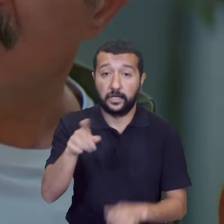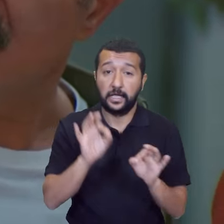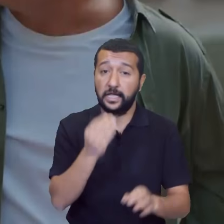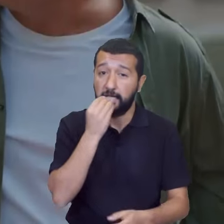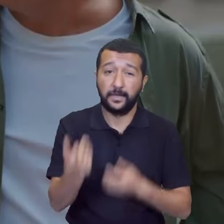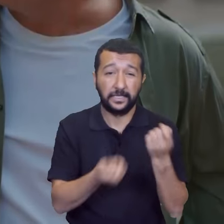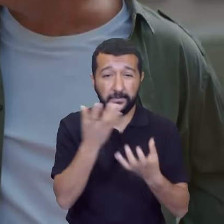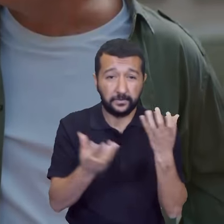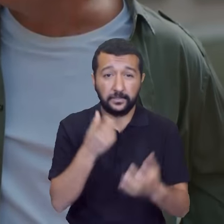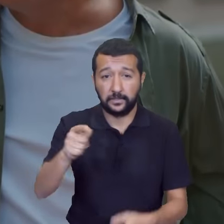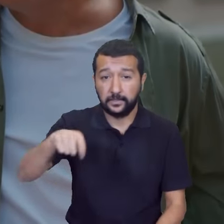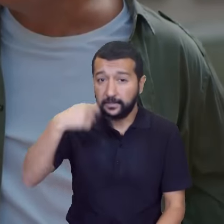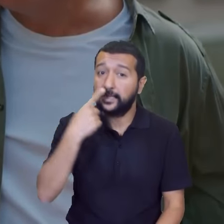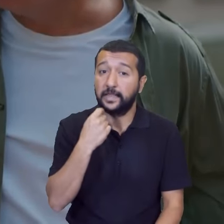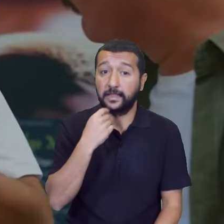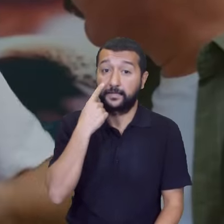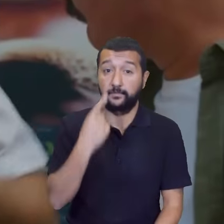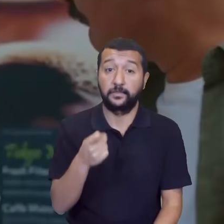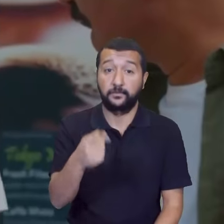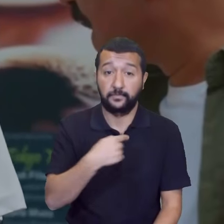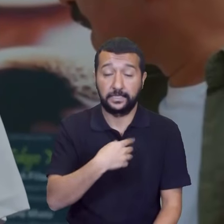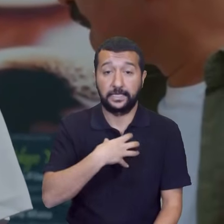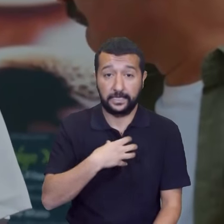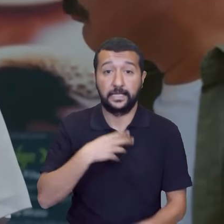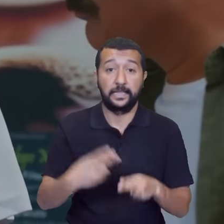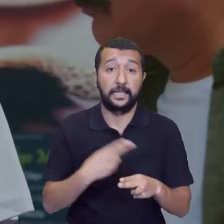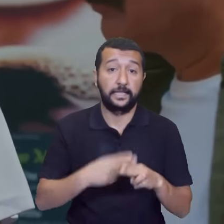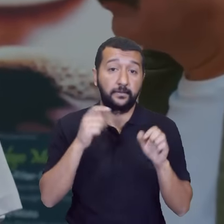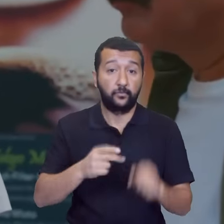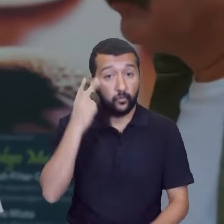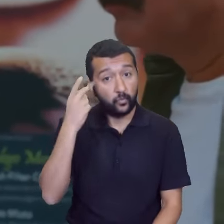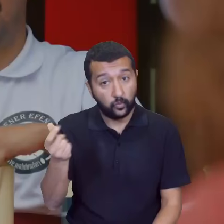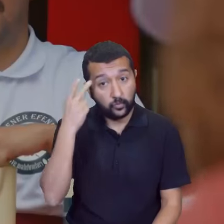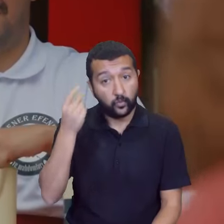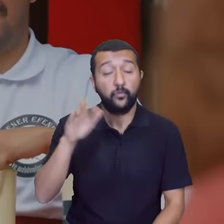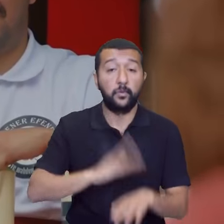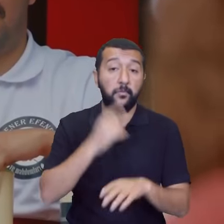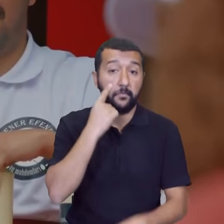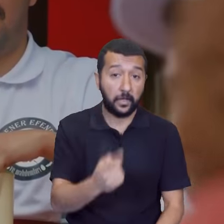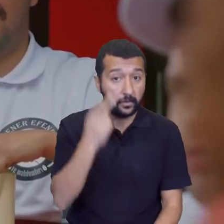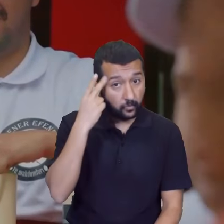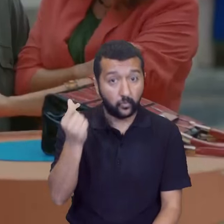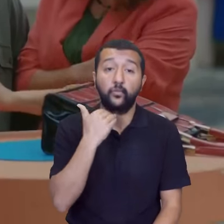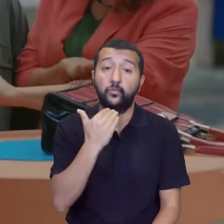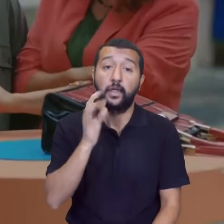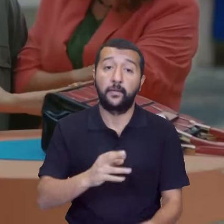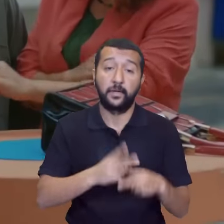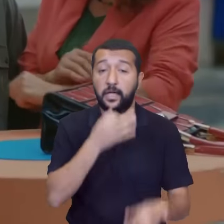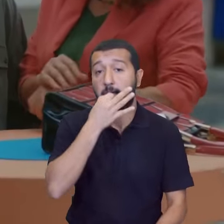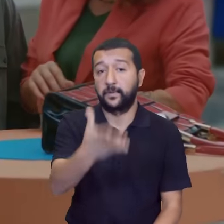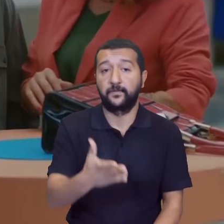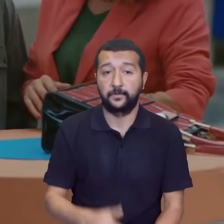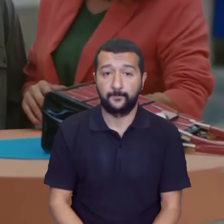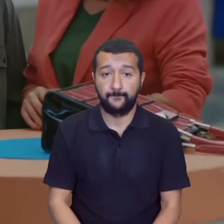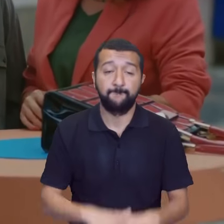yemek yaparken kaşığın ucuyla tadına bakarsın ya. Ben de kendi üstümde denedim unutup unutmadığımı. Baktım unutmuyorum, hemen size haber